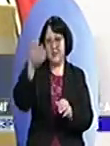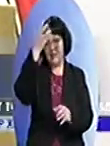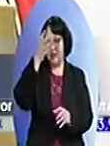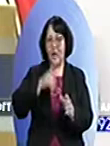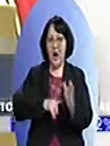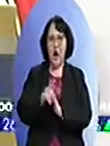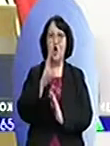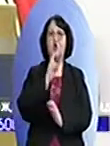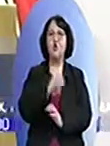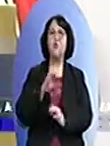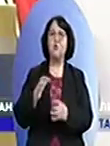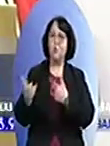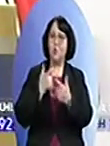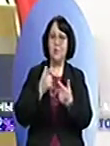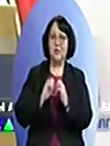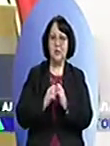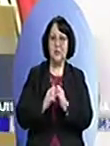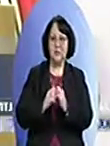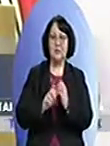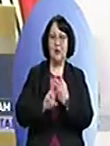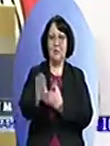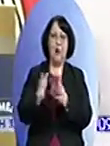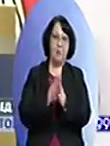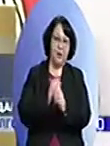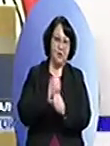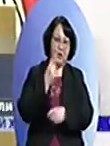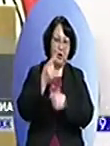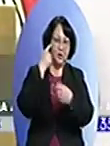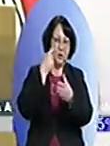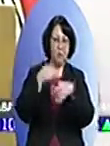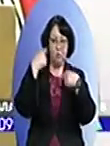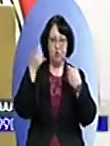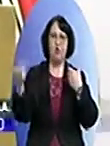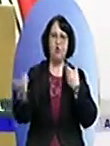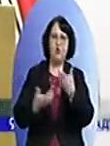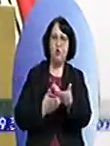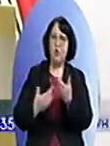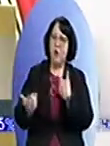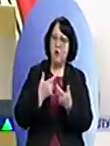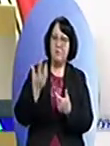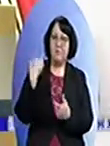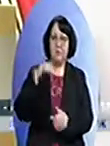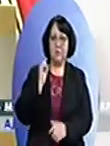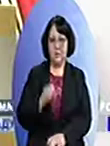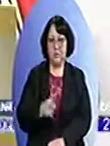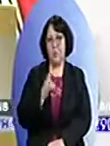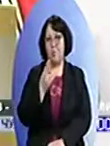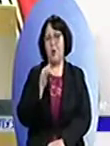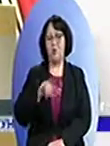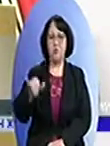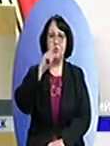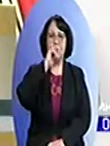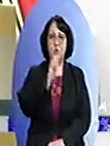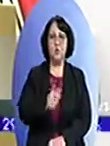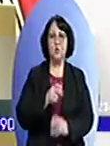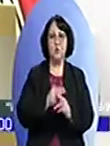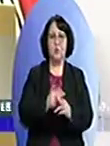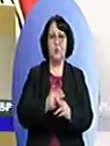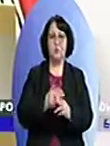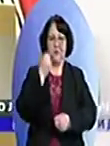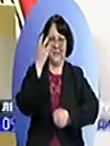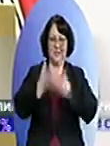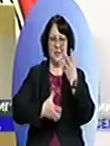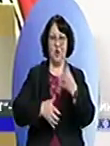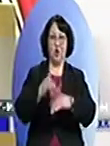дугаар хуралдаан болж, цаашдын хамтын ажиллагааны талаар санал бодлоо солилцсон. Түүнчлэн Кувейт улсын боцлолтгүй тусламжаар төлөнхийн төвийн